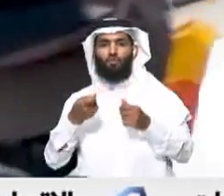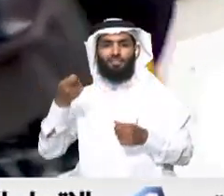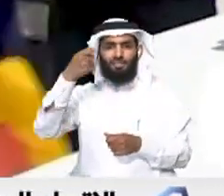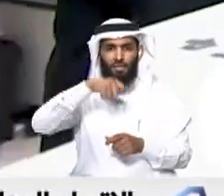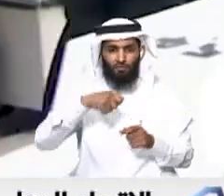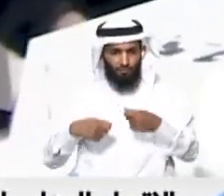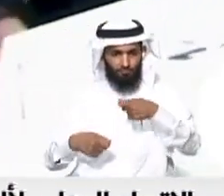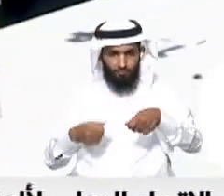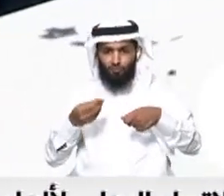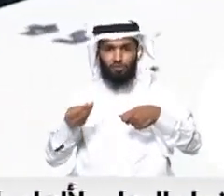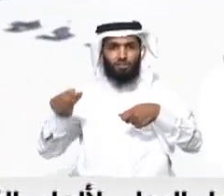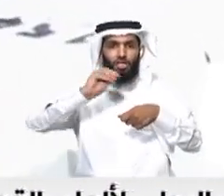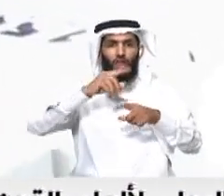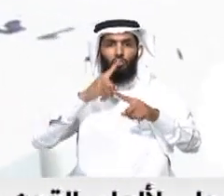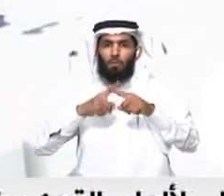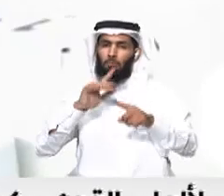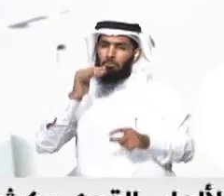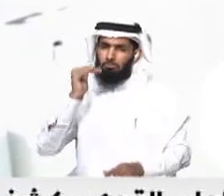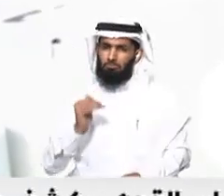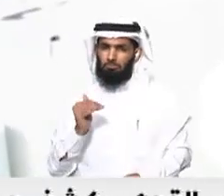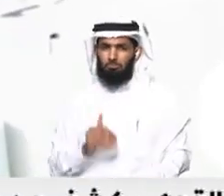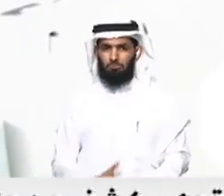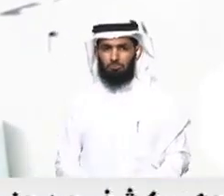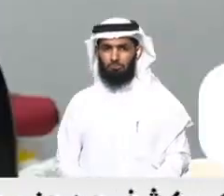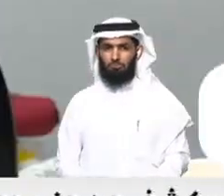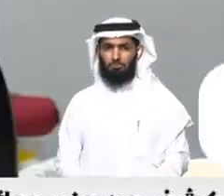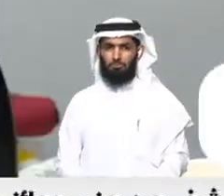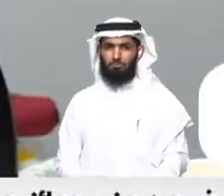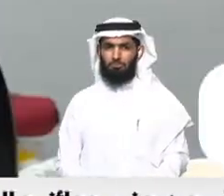من الحاجة لخفض إضافي.